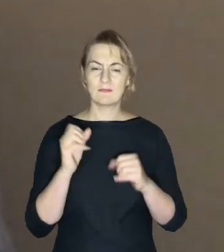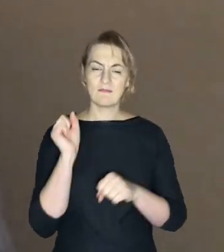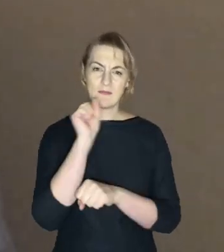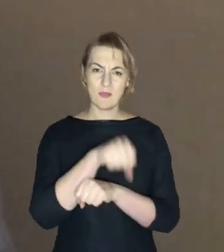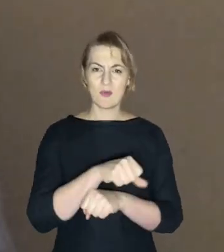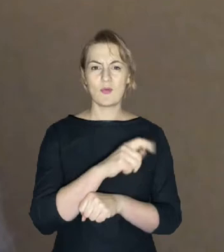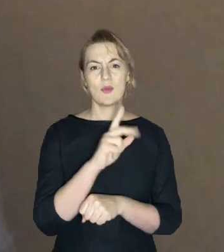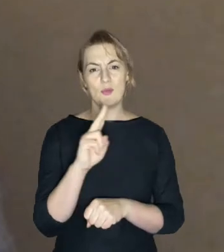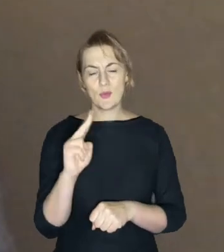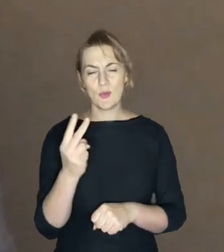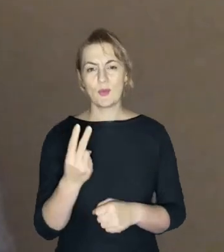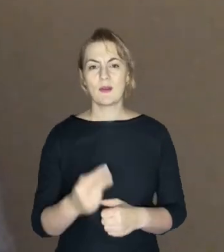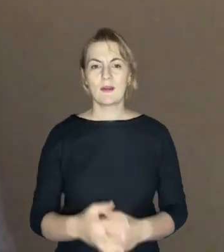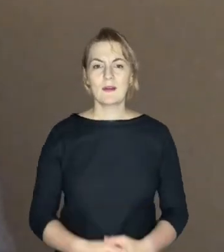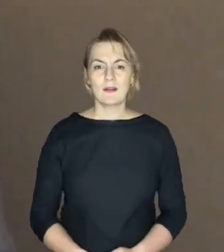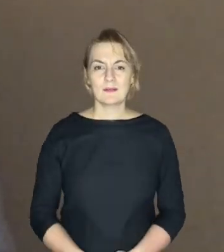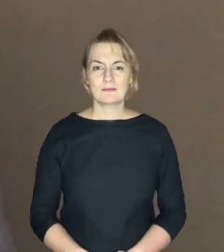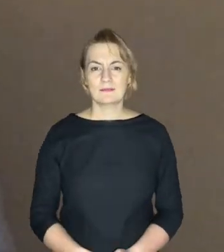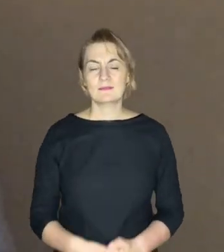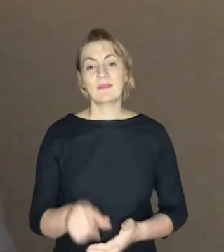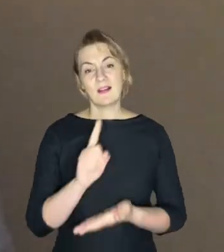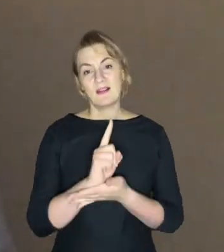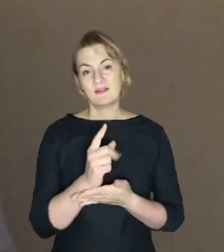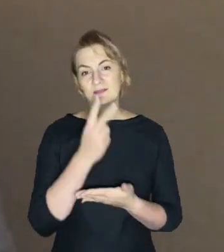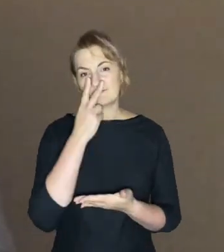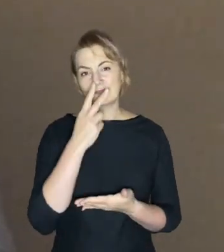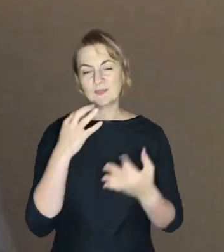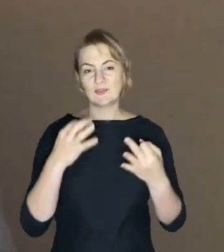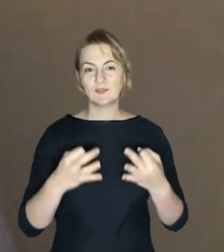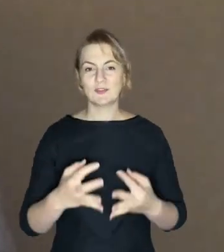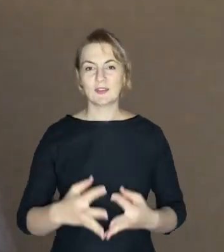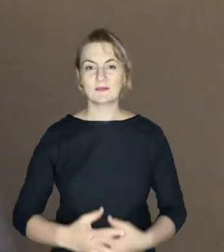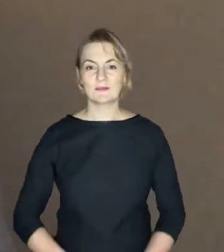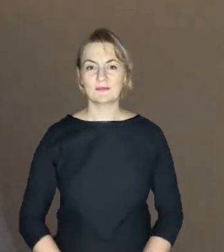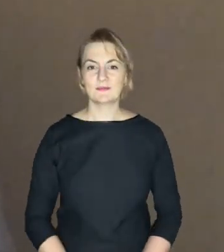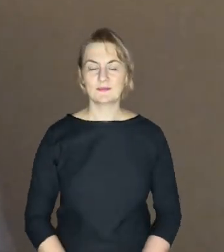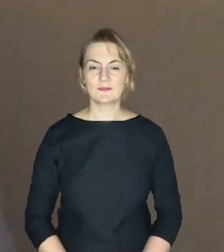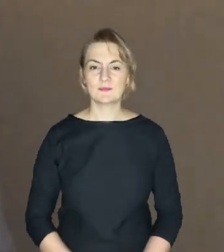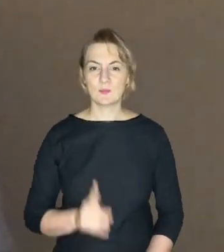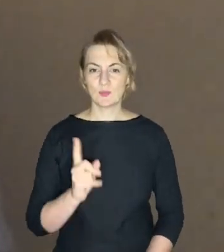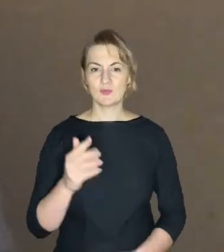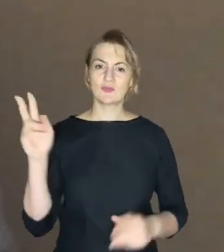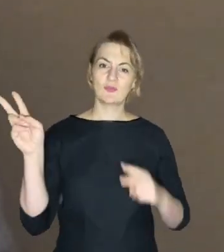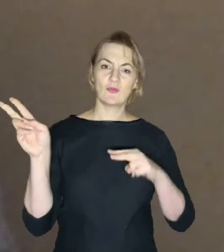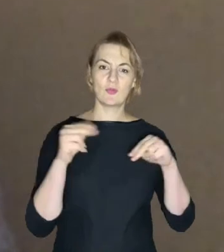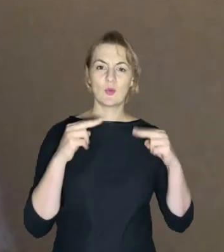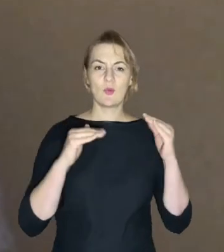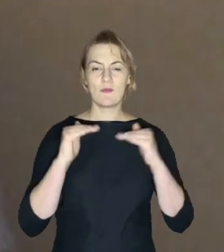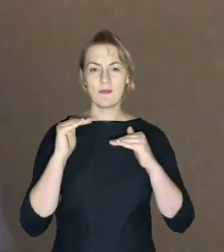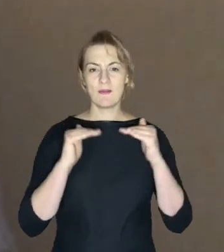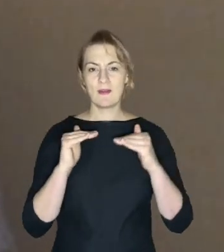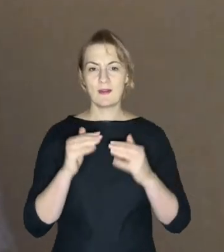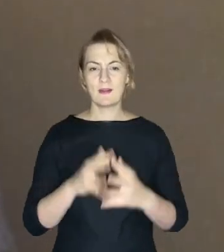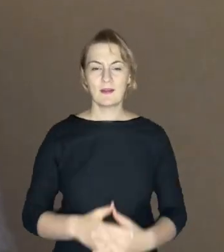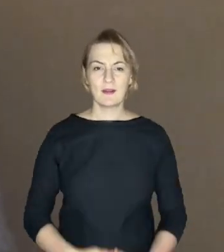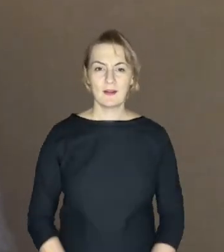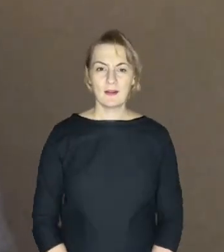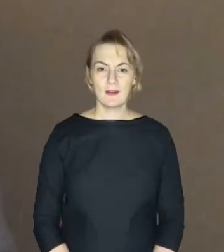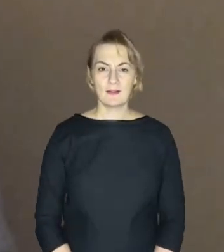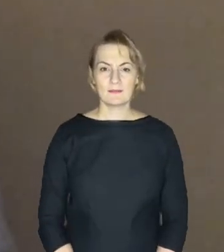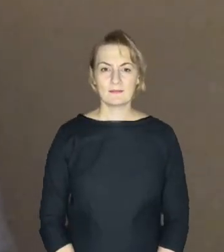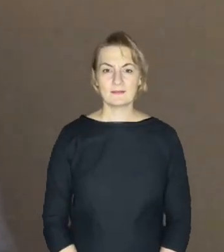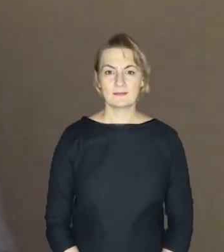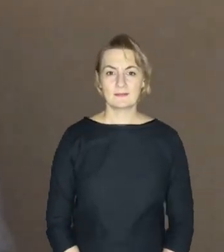drugą. No i efekt jest taki, jest, to musi wrócić do równowagi. I to nie znaczy, że matriarchat